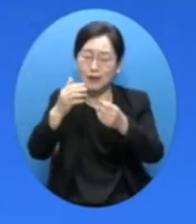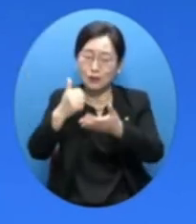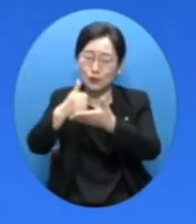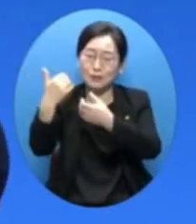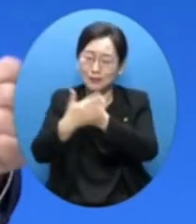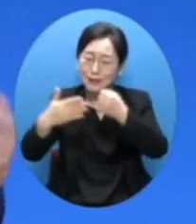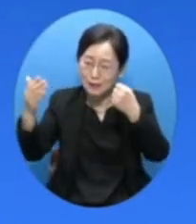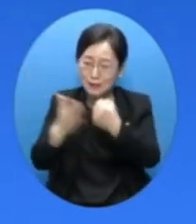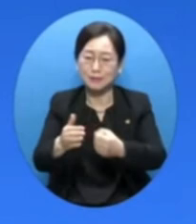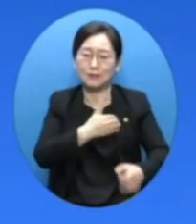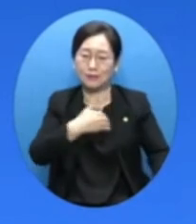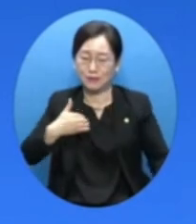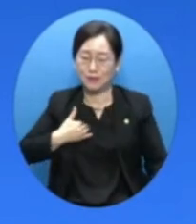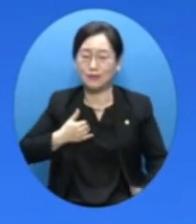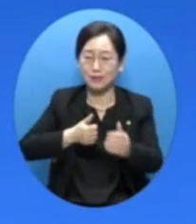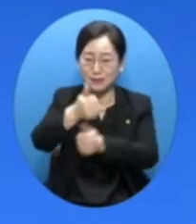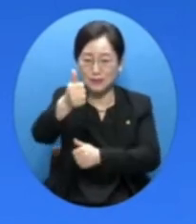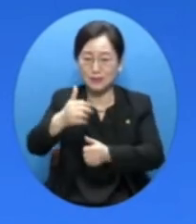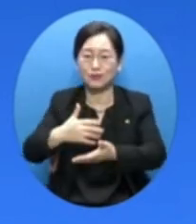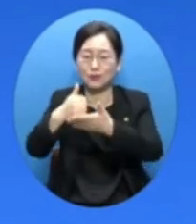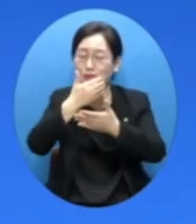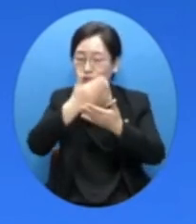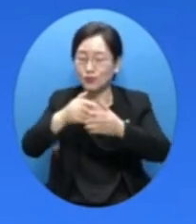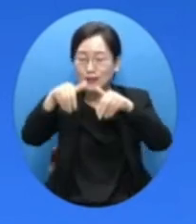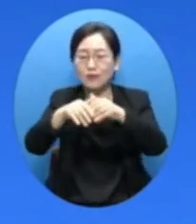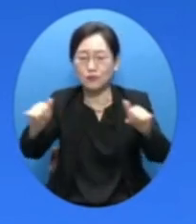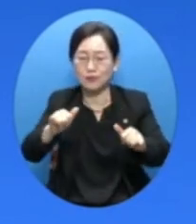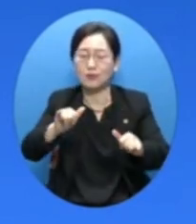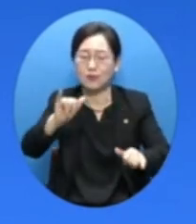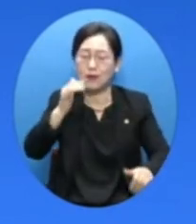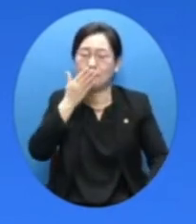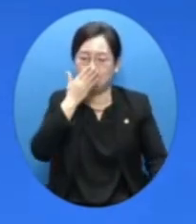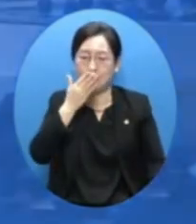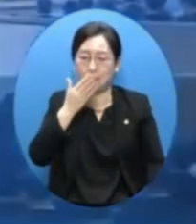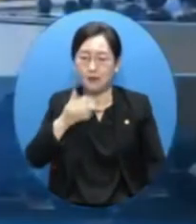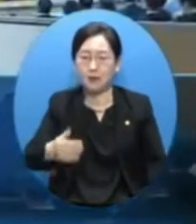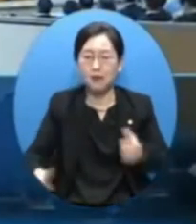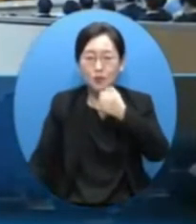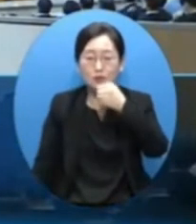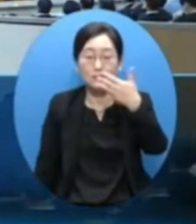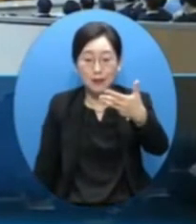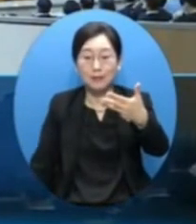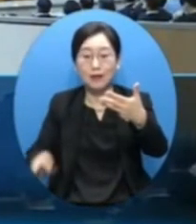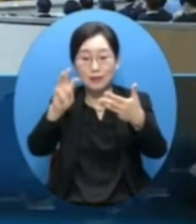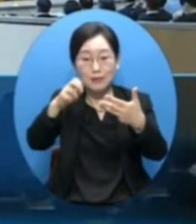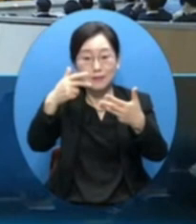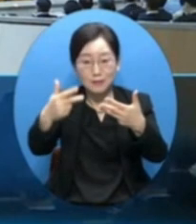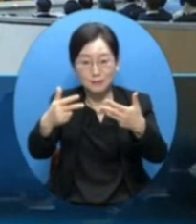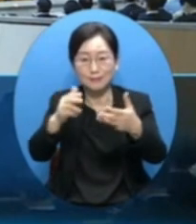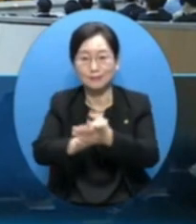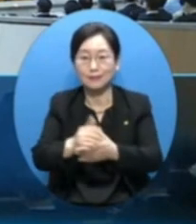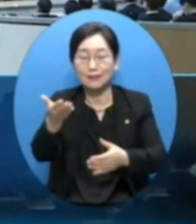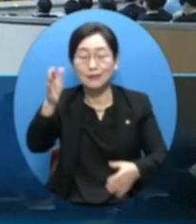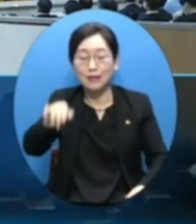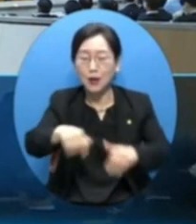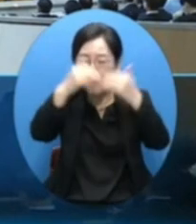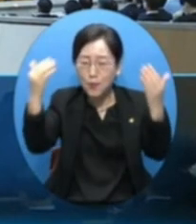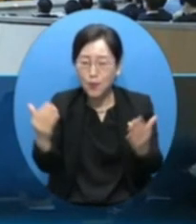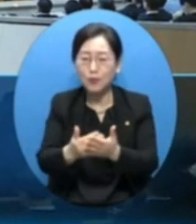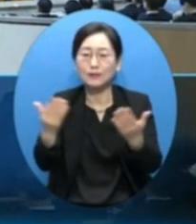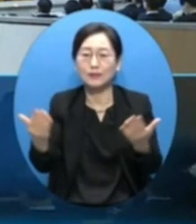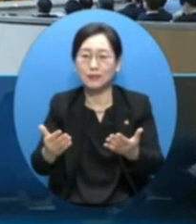말미암아 넉넉히 이기는 주님의 귀한 일꾼이 되는 것입니다. 로마서 8장 37절은 말씀합니다. 그러나 이 모든